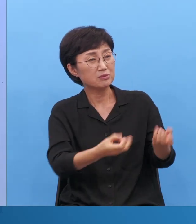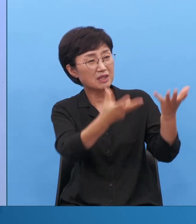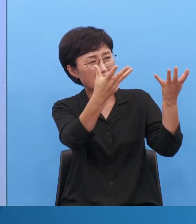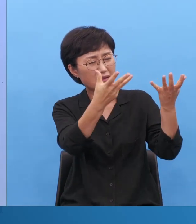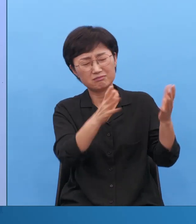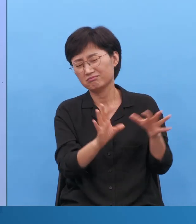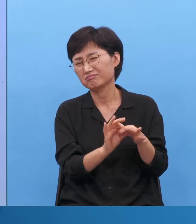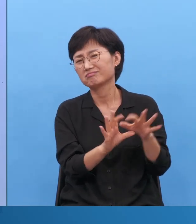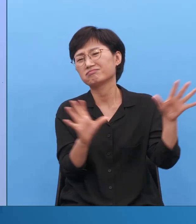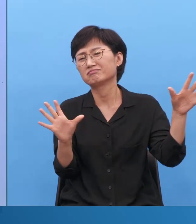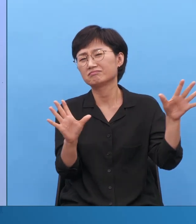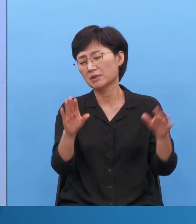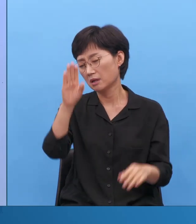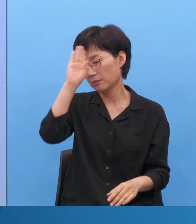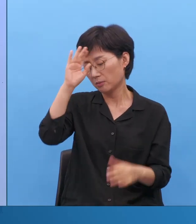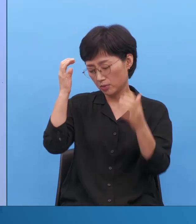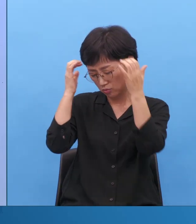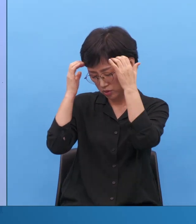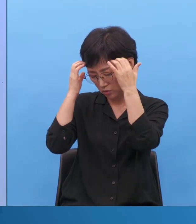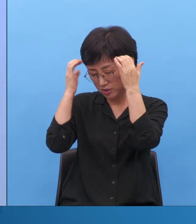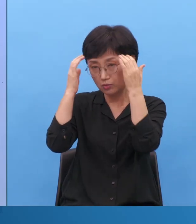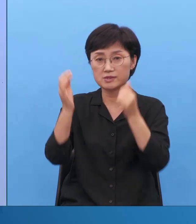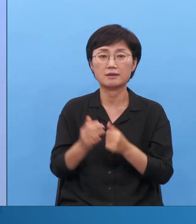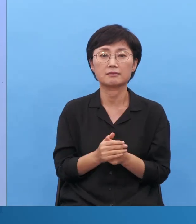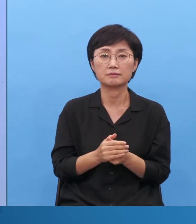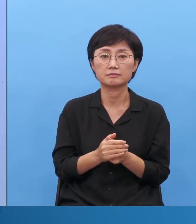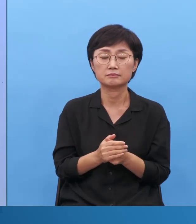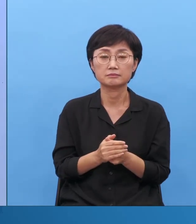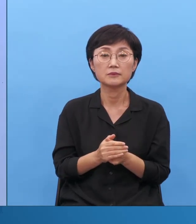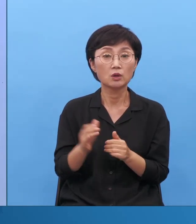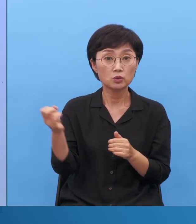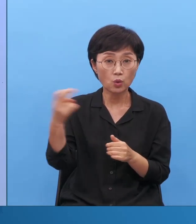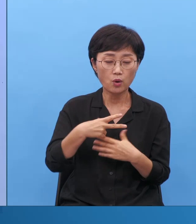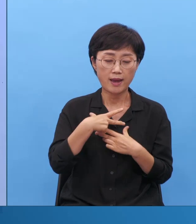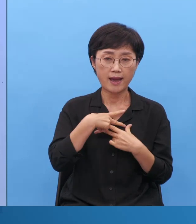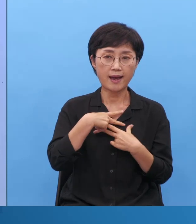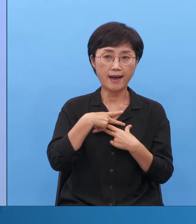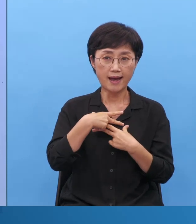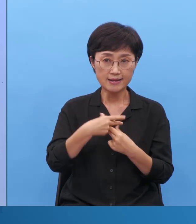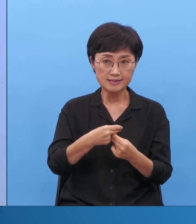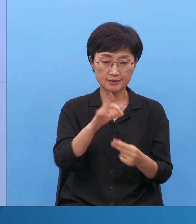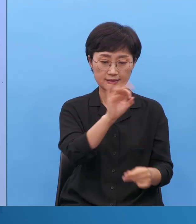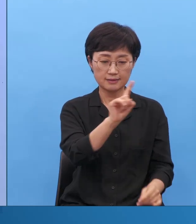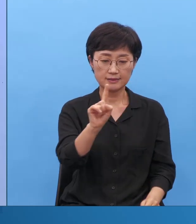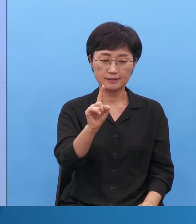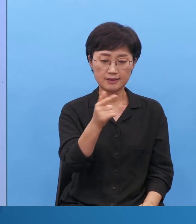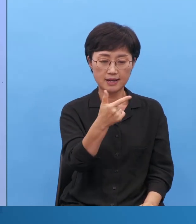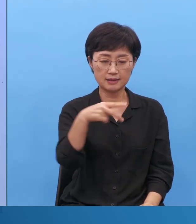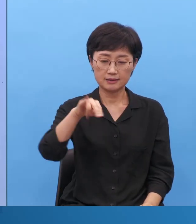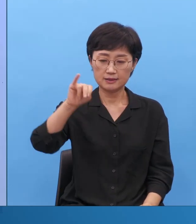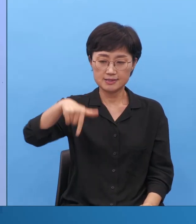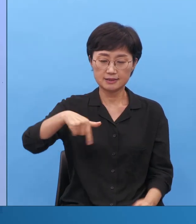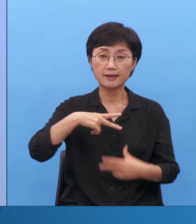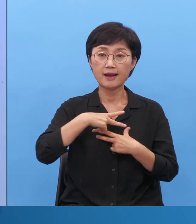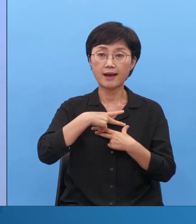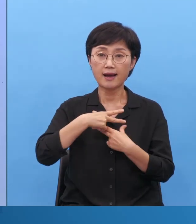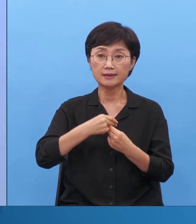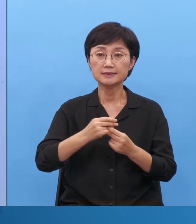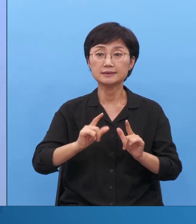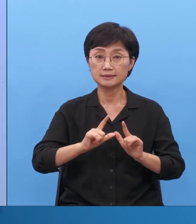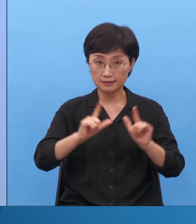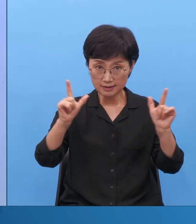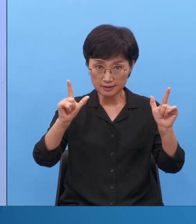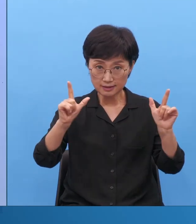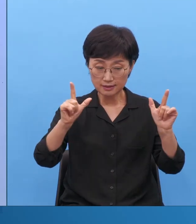for the Jews is a day that they don't do anything else other than worship. 그러나 이 30일 된 병자에게는 아무 소용이